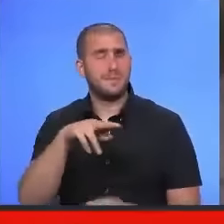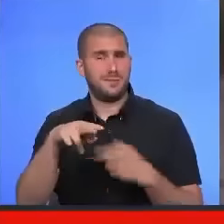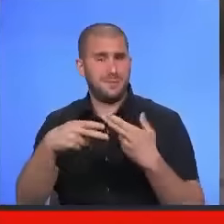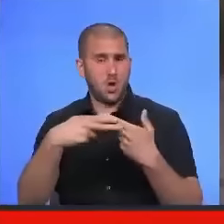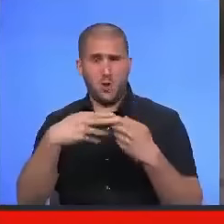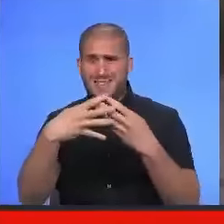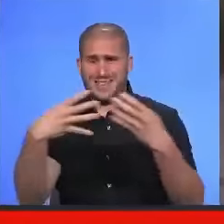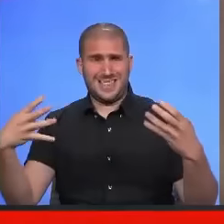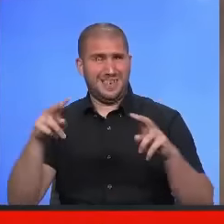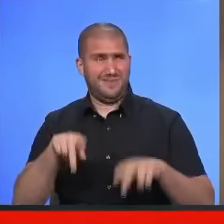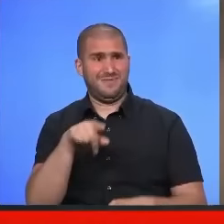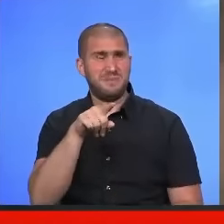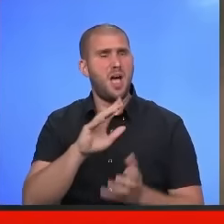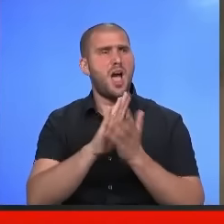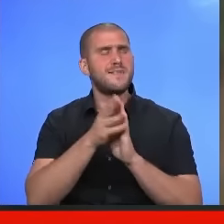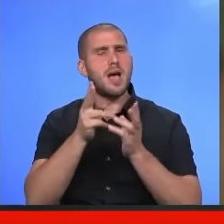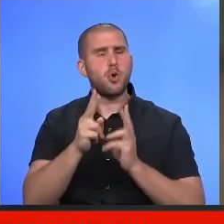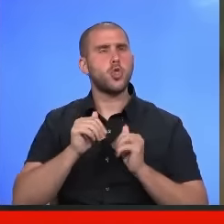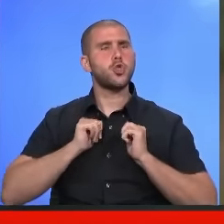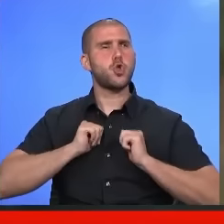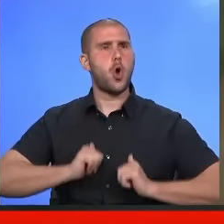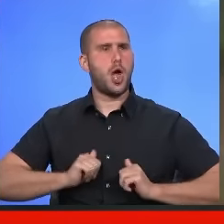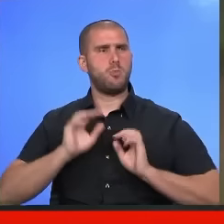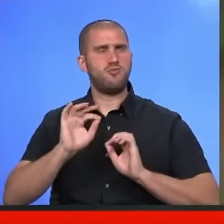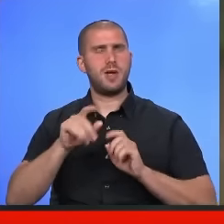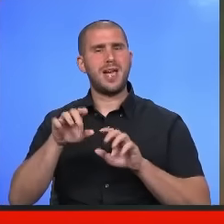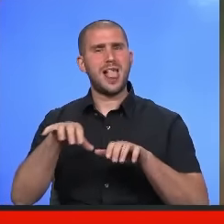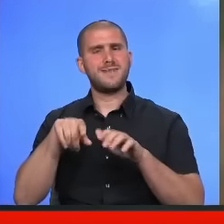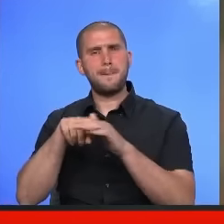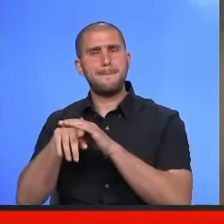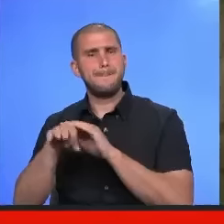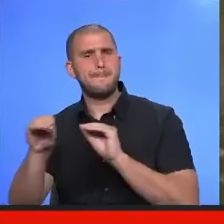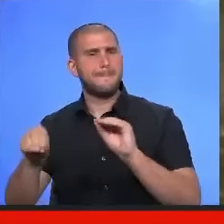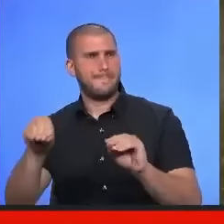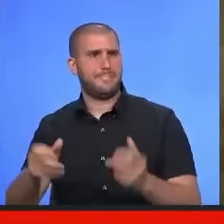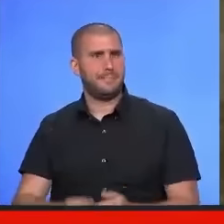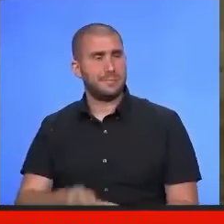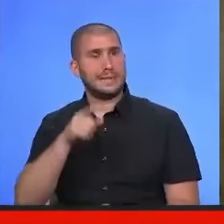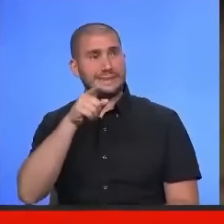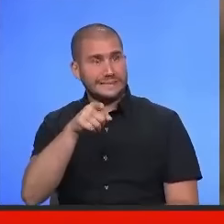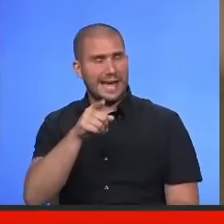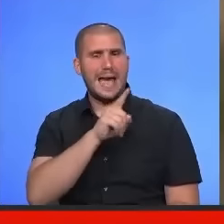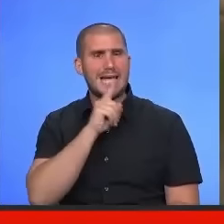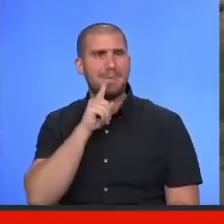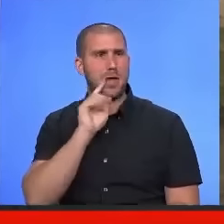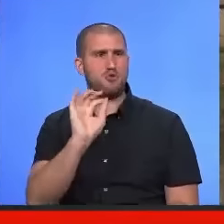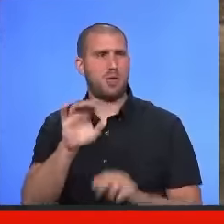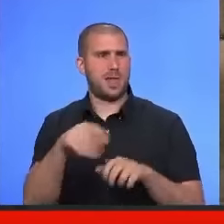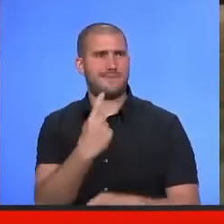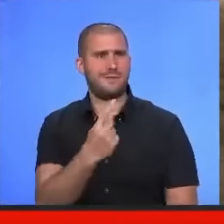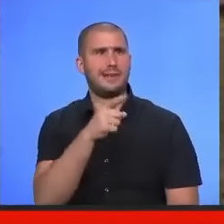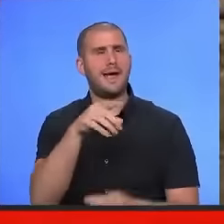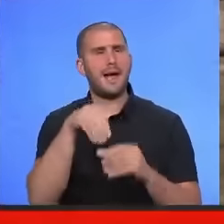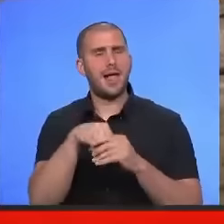ממש על הגדר הפך לאופציה נוחה למדי בעבור הפליטים הכלביים הנה זאת כנראה האמא זה